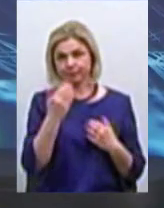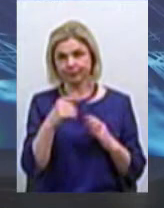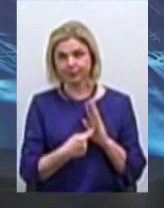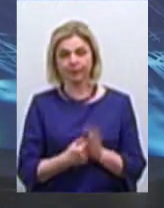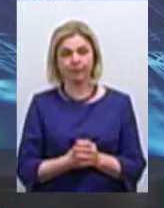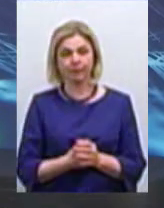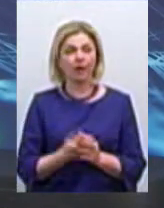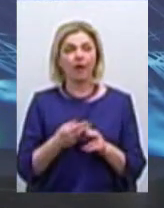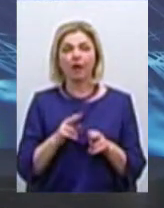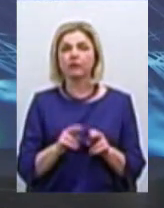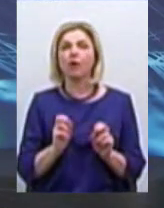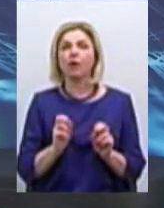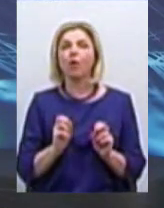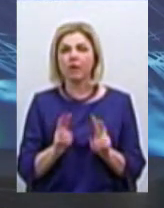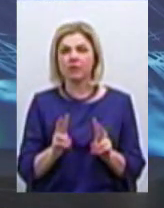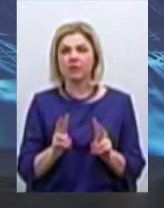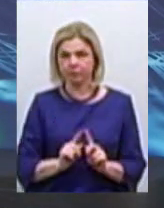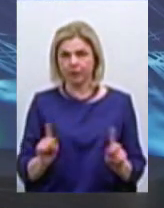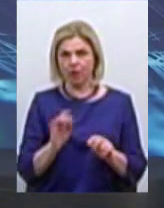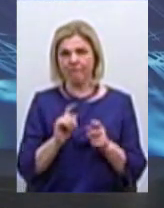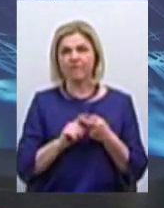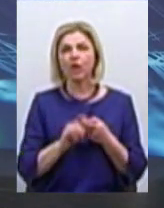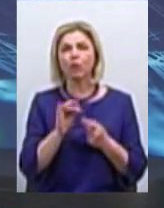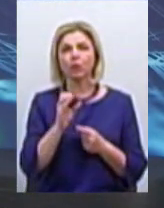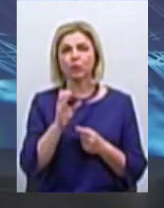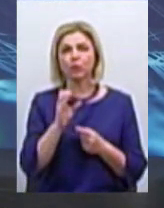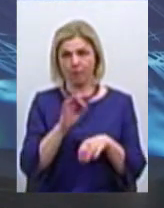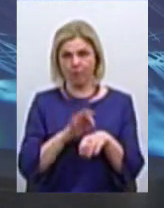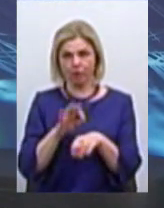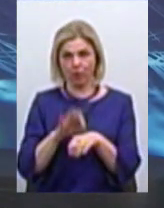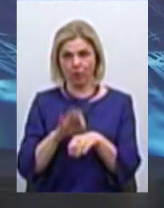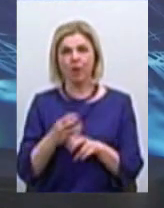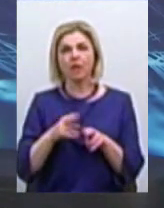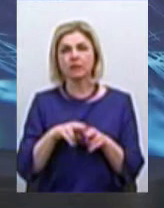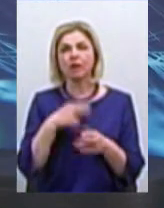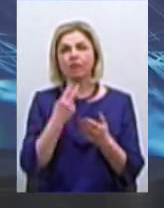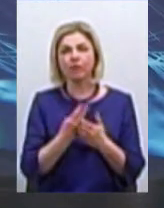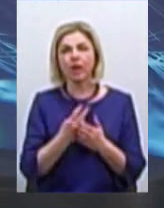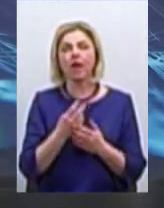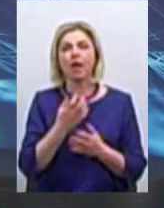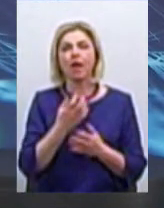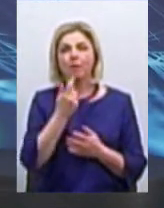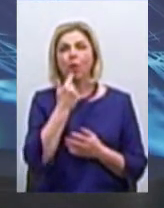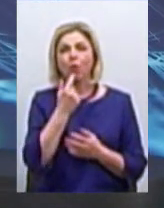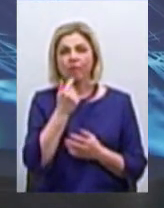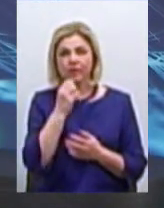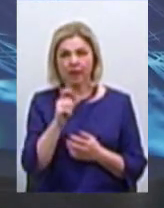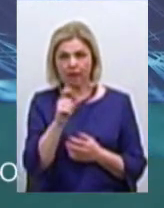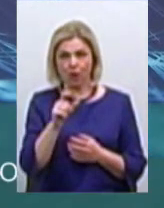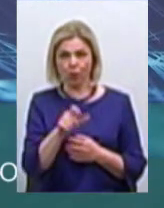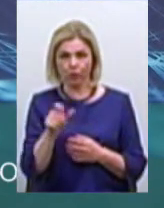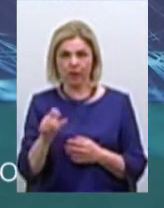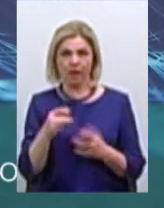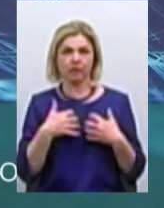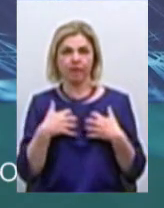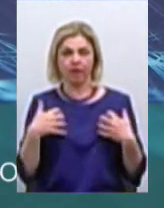– це особливо небезпечна вірусна хвороба. Дана хвороба, вона вражає теплокровних тварин і людину. Це не